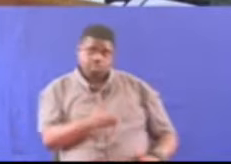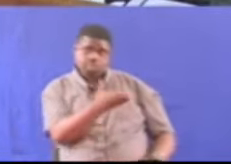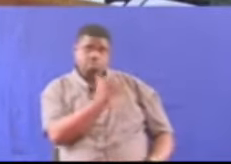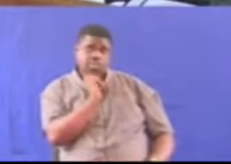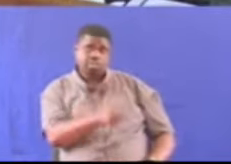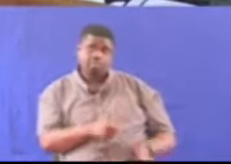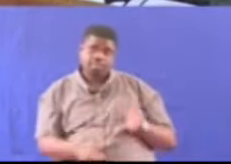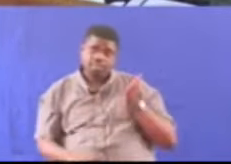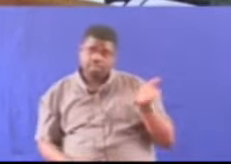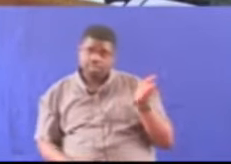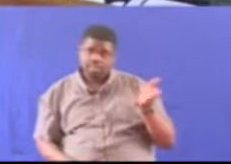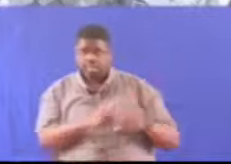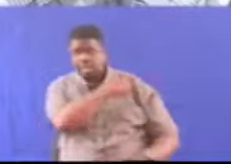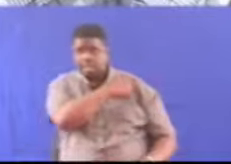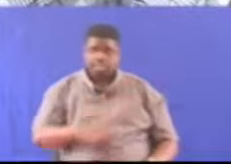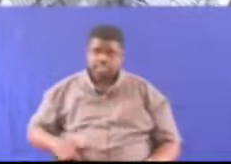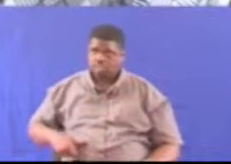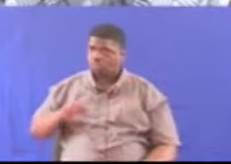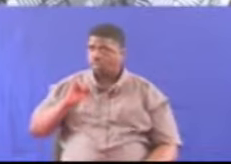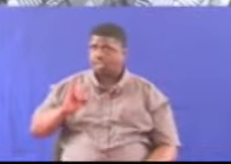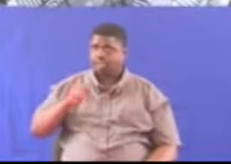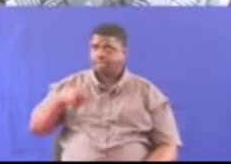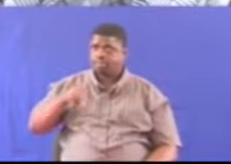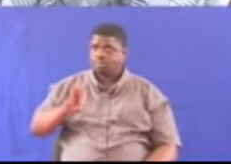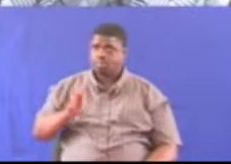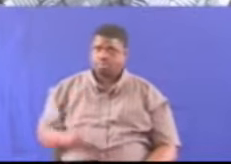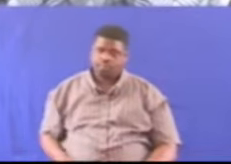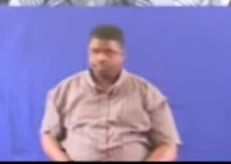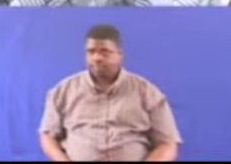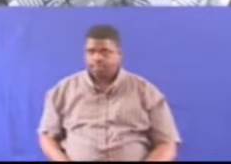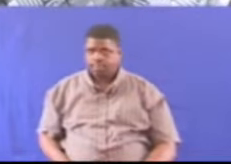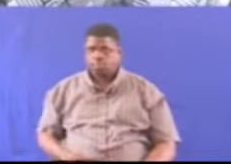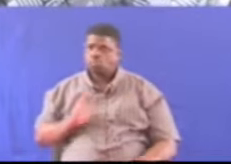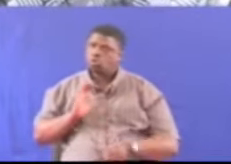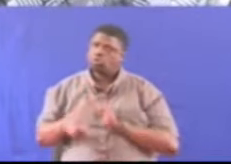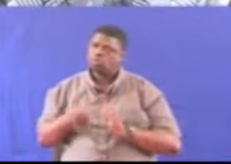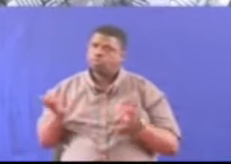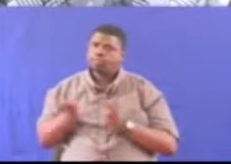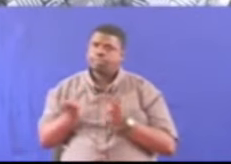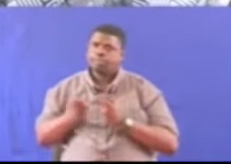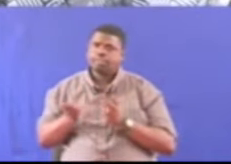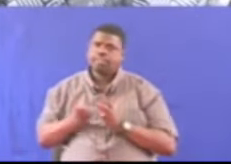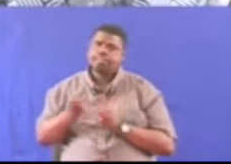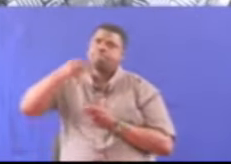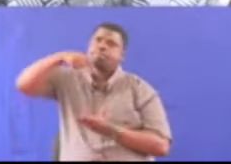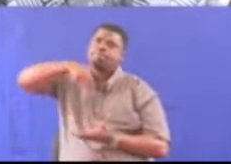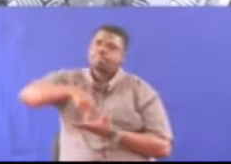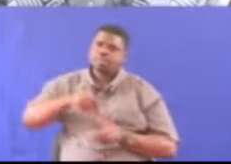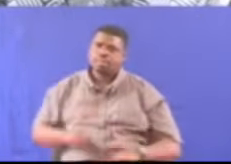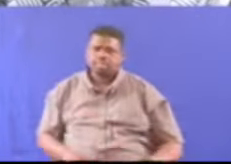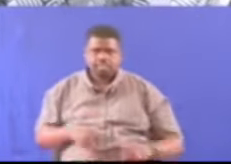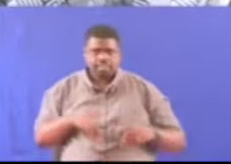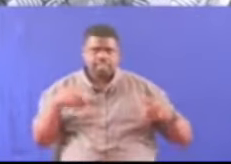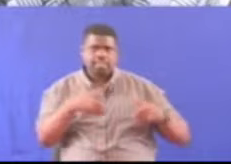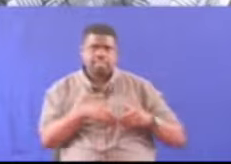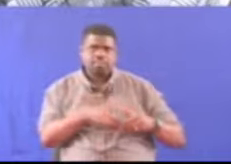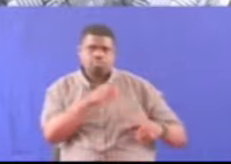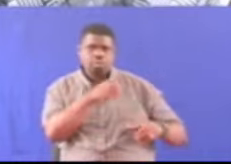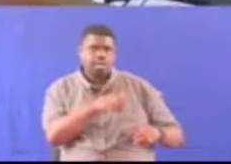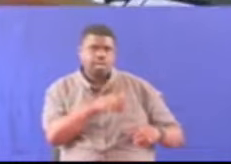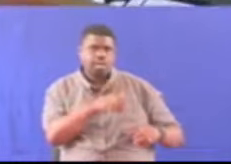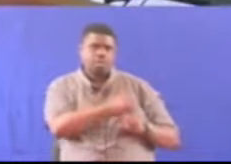Spika na Rais wa Umoja wa Mabunge Duniani, uniruhusu pia nisimamishe timu nzima ya